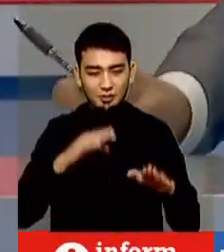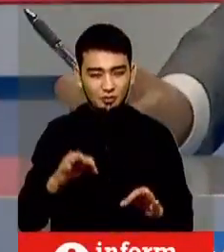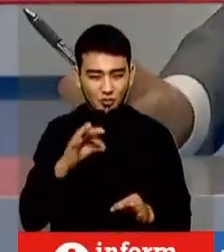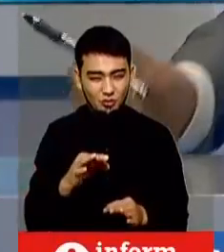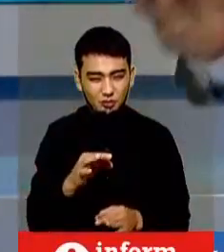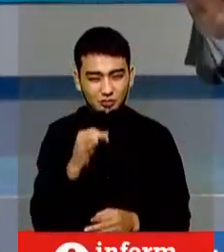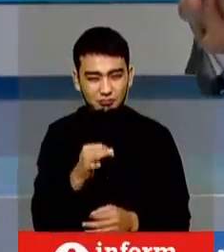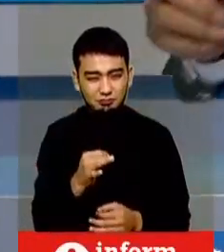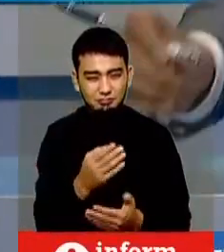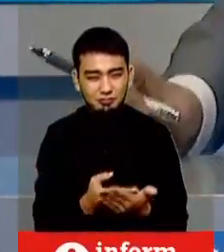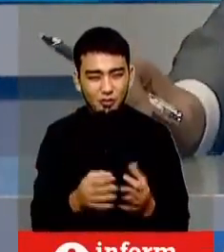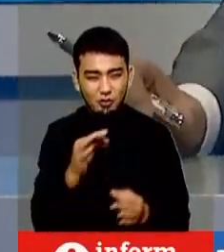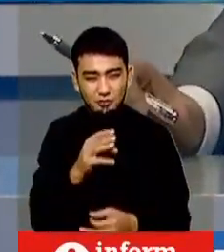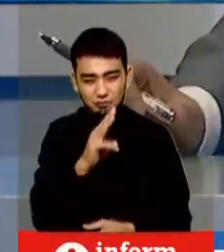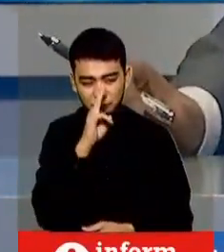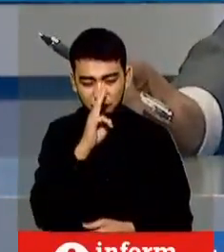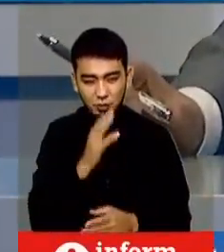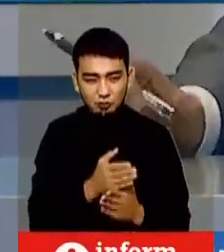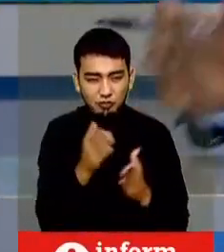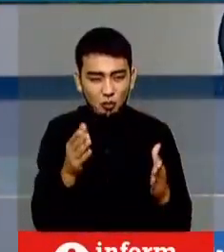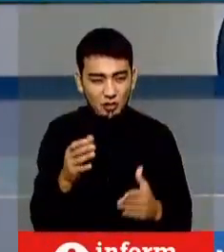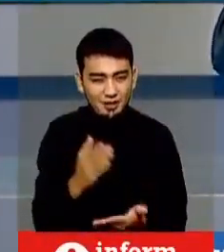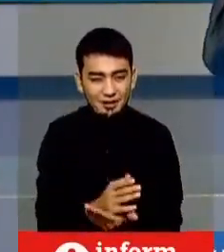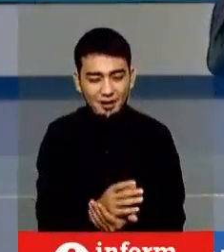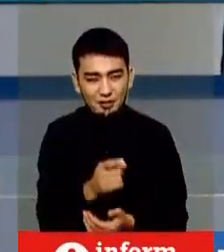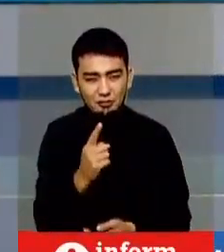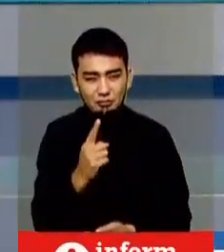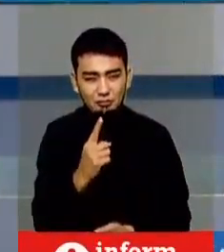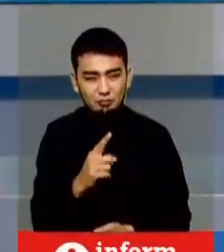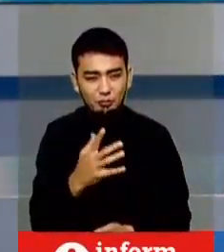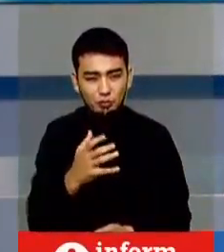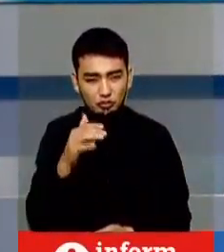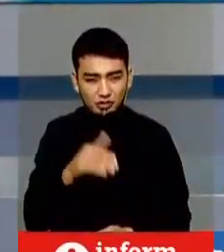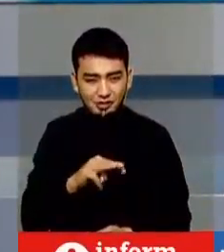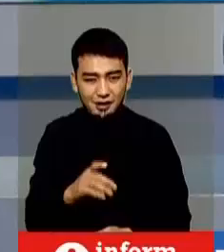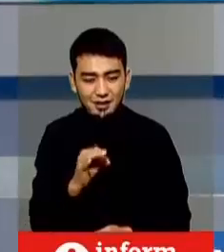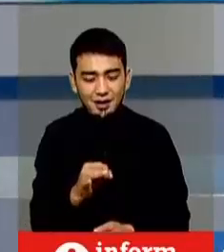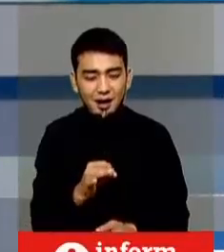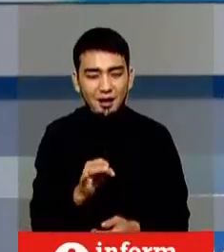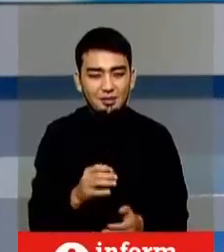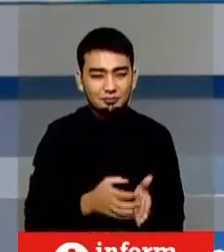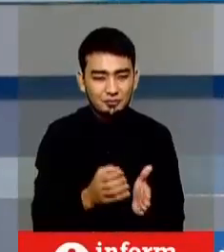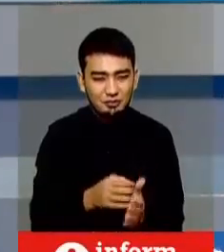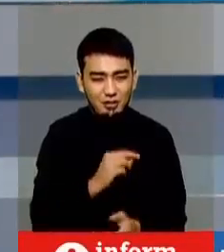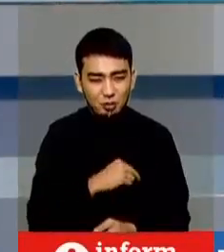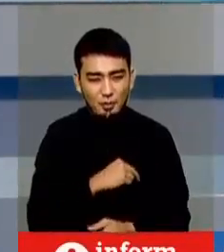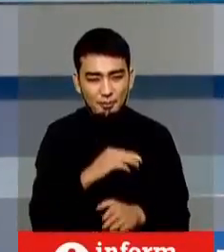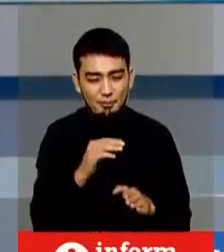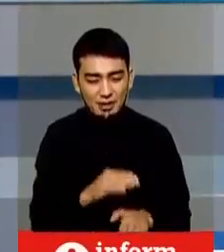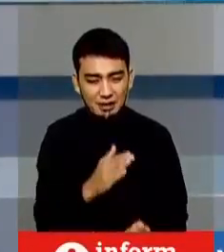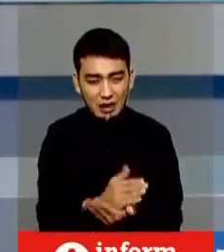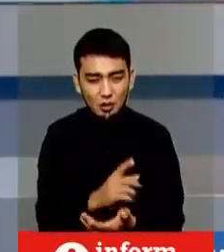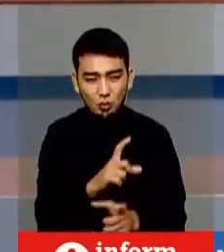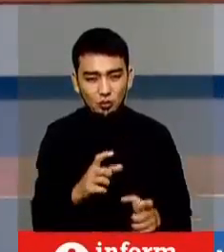на предлагаемую высокую зарплату в 1,5 миллиона тенге, не хватает специалистов по кибербезопасности. Спрос на экспертов в